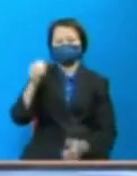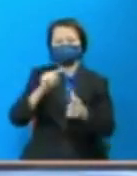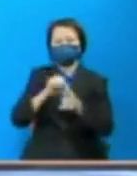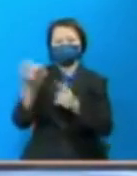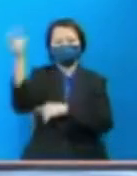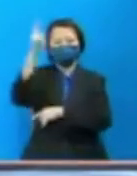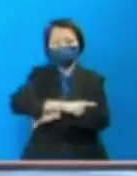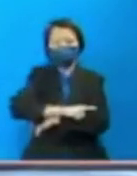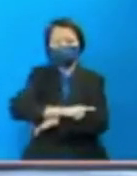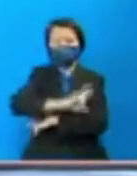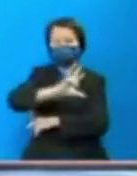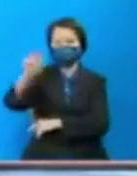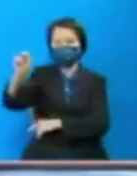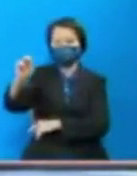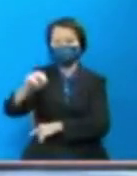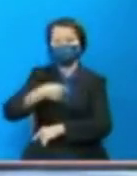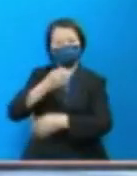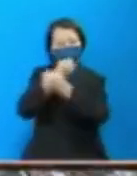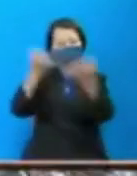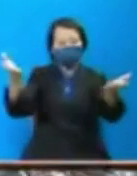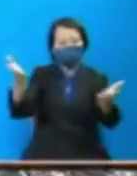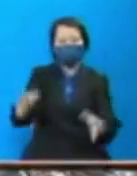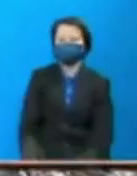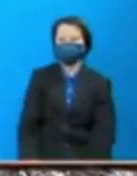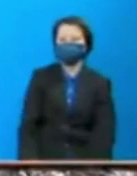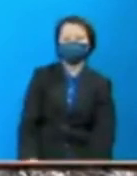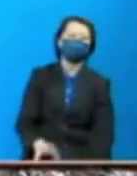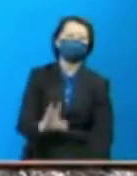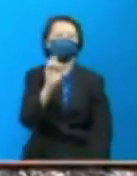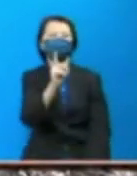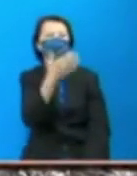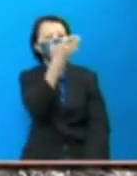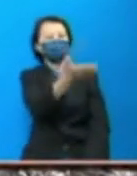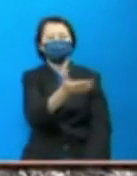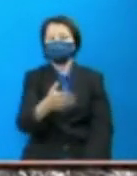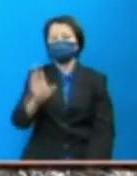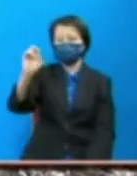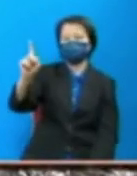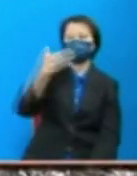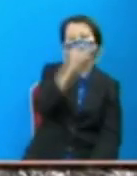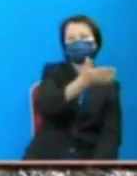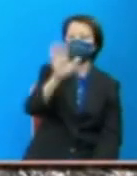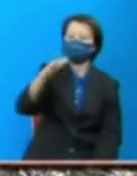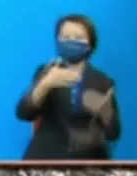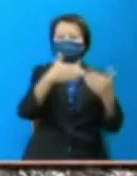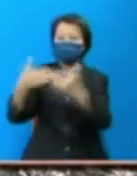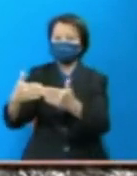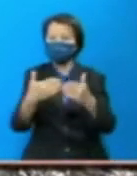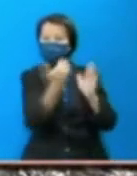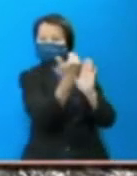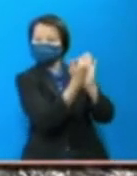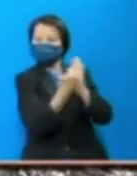sisanya salat itu seri long kan Terima kasih sangat Oke boleh kita boleh kita teruskan nganda atau raurusan